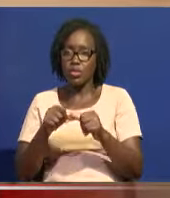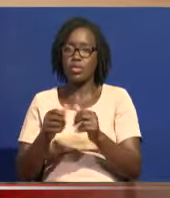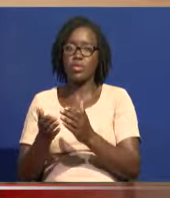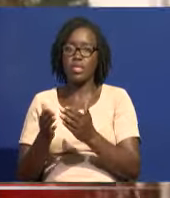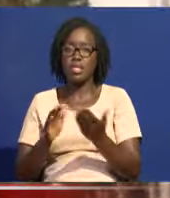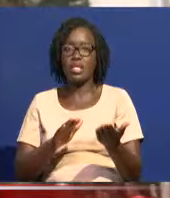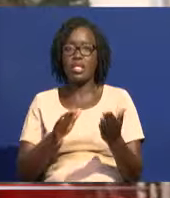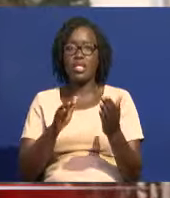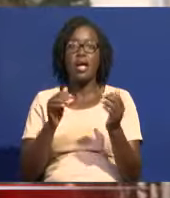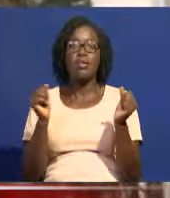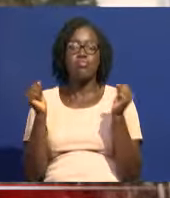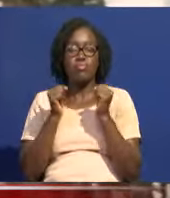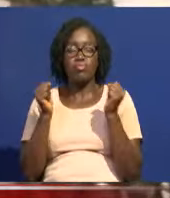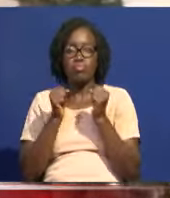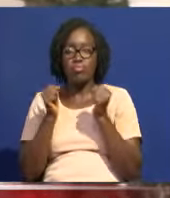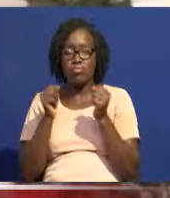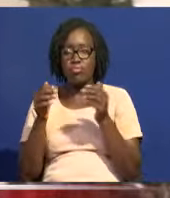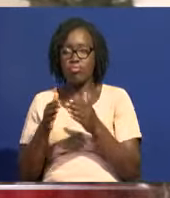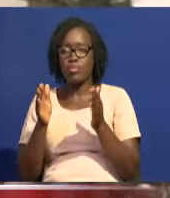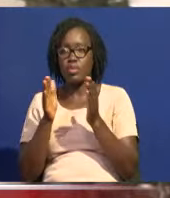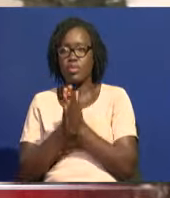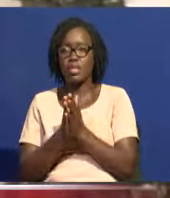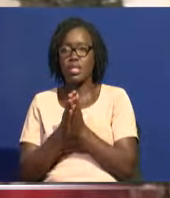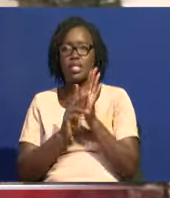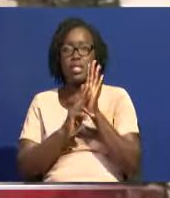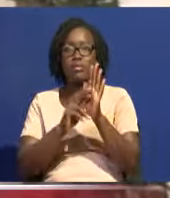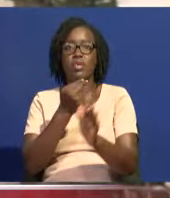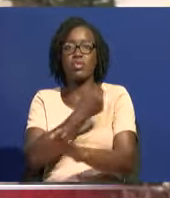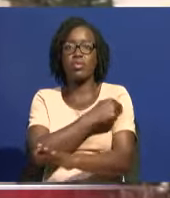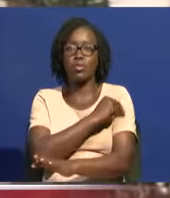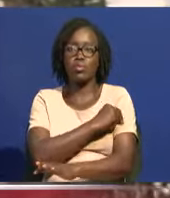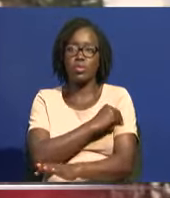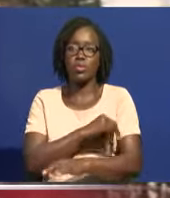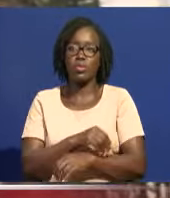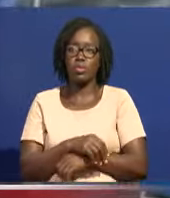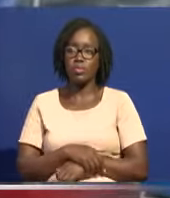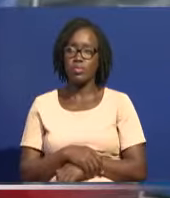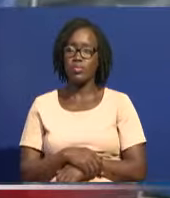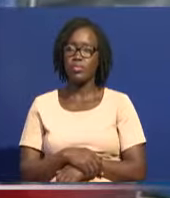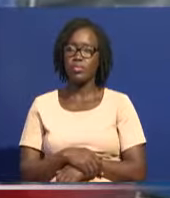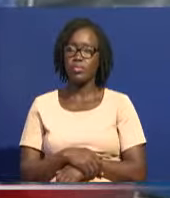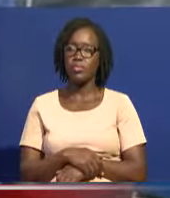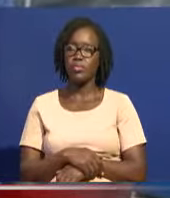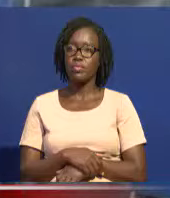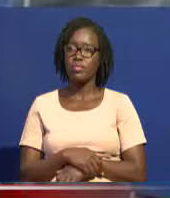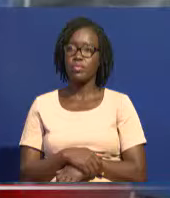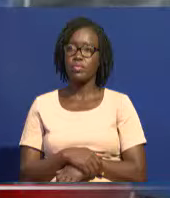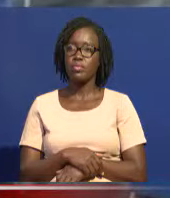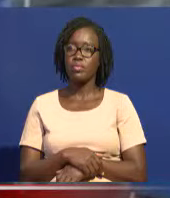waliouawa ikihifadhiwa katika makafani hospitali ya rufaa ya Maralal.